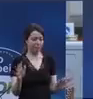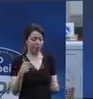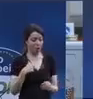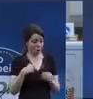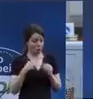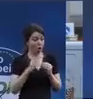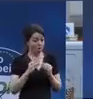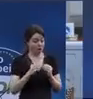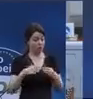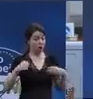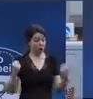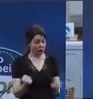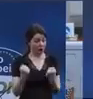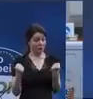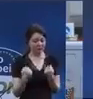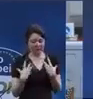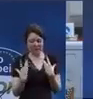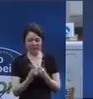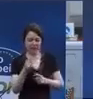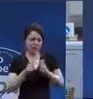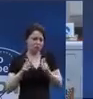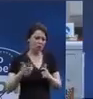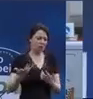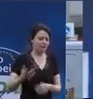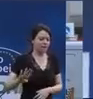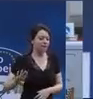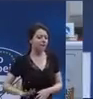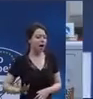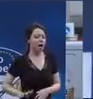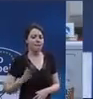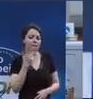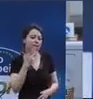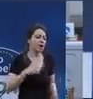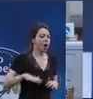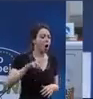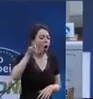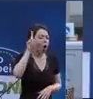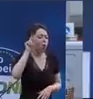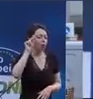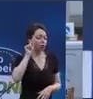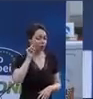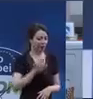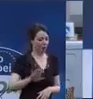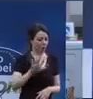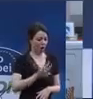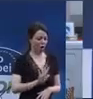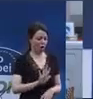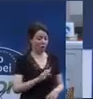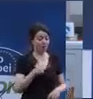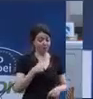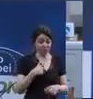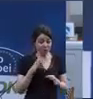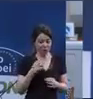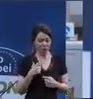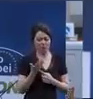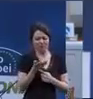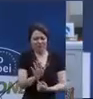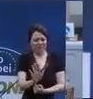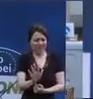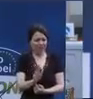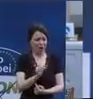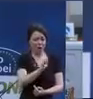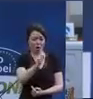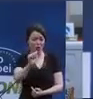ho fatto campagna con persone che sono affamate di conoscere l'Europa ho presentato in ogni